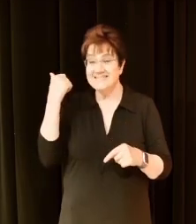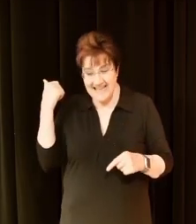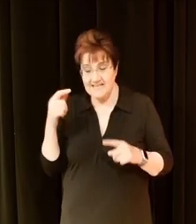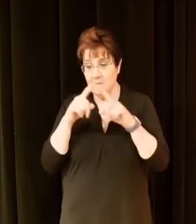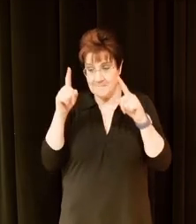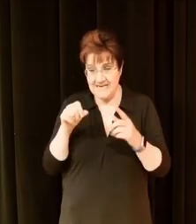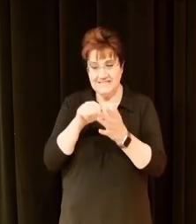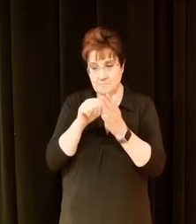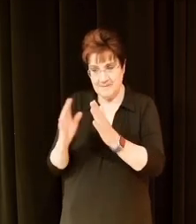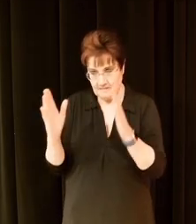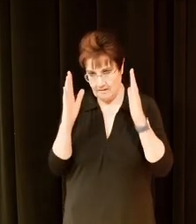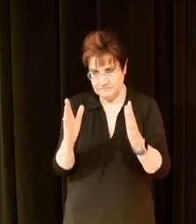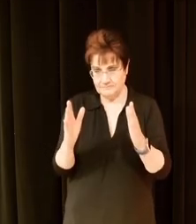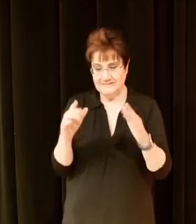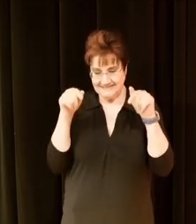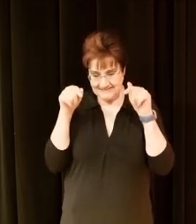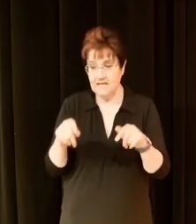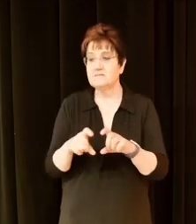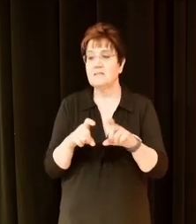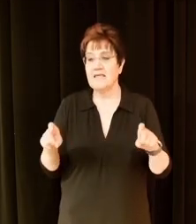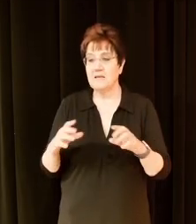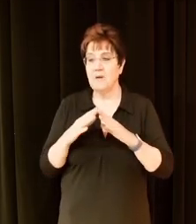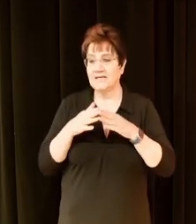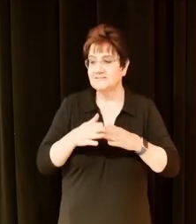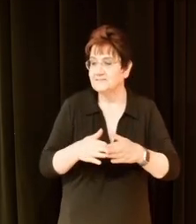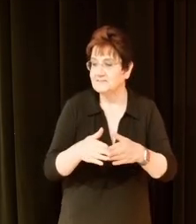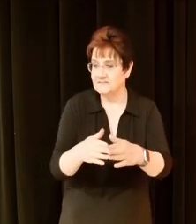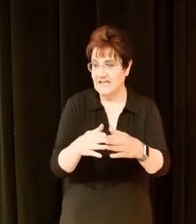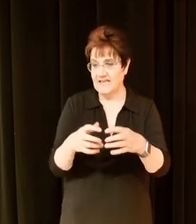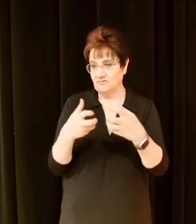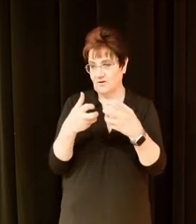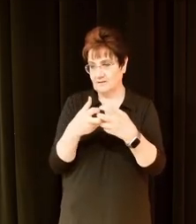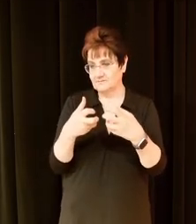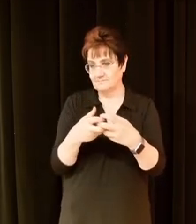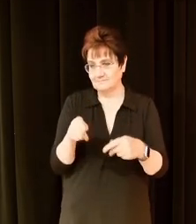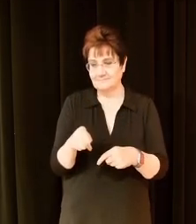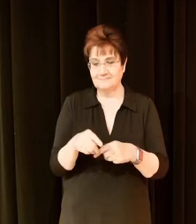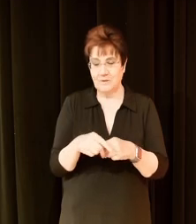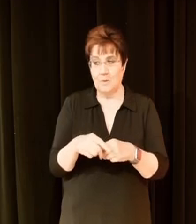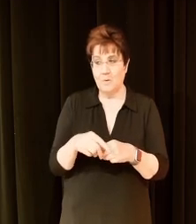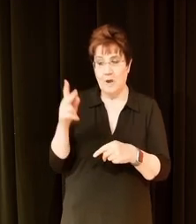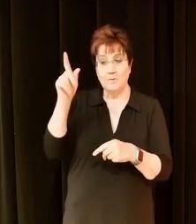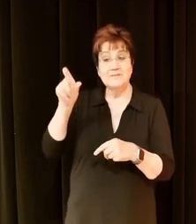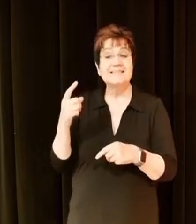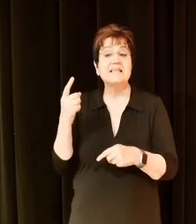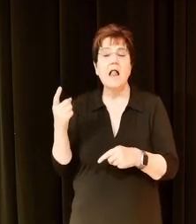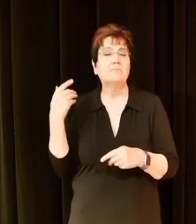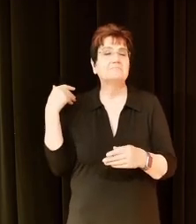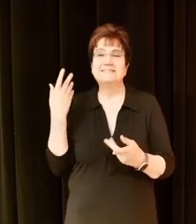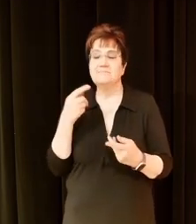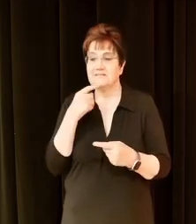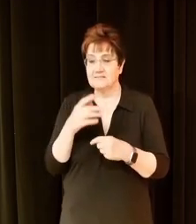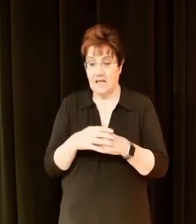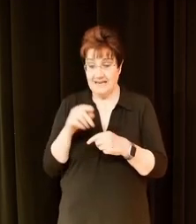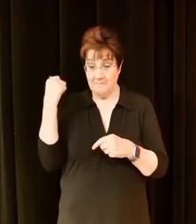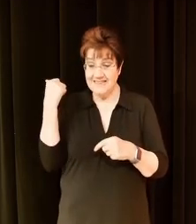wo es um diese Seeschlacht geht und das sind wohl, das hat er selber nie so gesagt, die